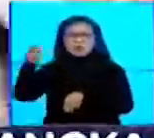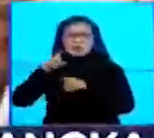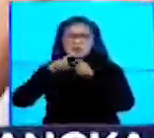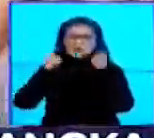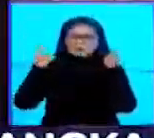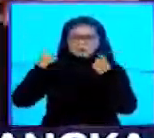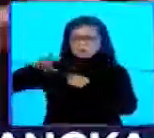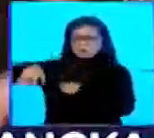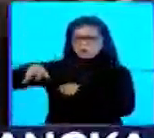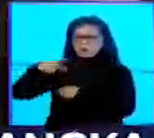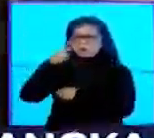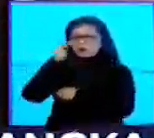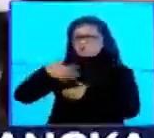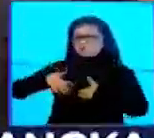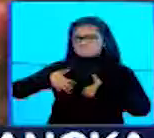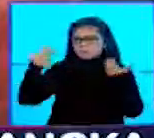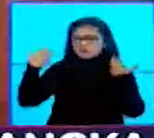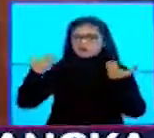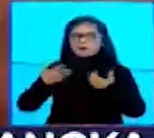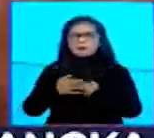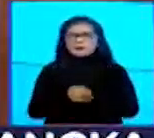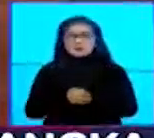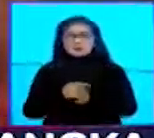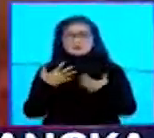berharap hukuman seadil-adilnya bagi pelaku.